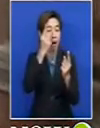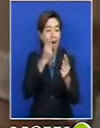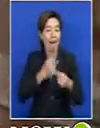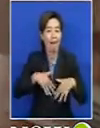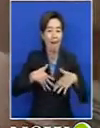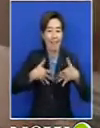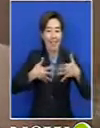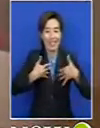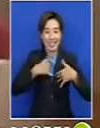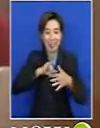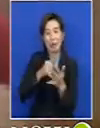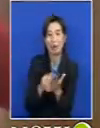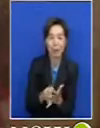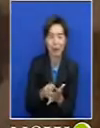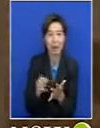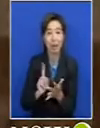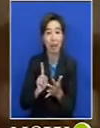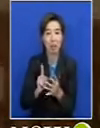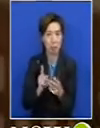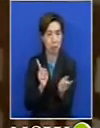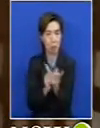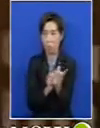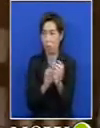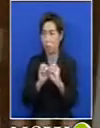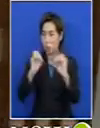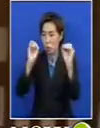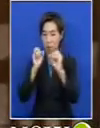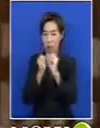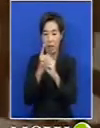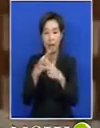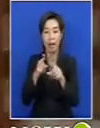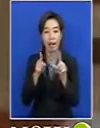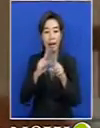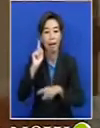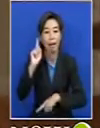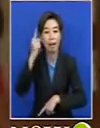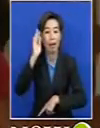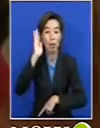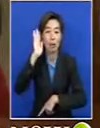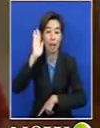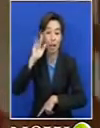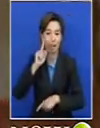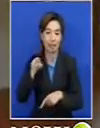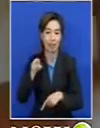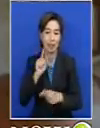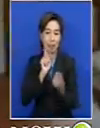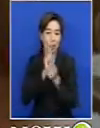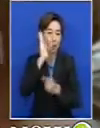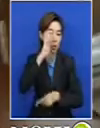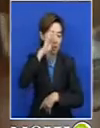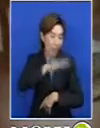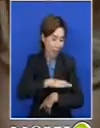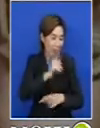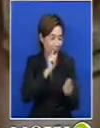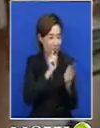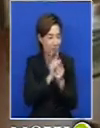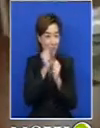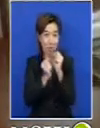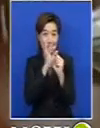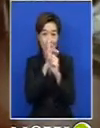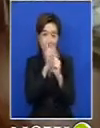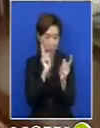10ปีโดยเหตุการณ์นี้เริ่มจากที่นายเจฟฟรีย์ออกอาการดีใจที่ได้เจอน้องชายครั้งแรกในรอบ7ปีแต่ทันทีที่เห็นแม่เดิน